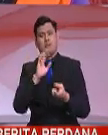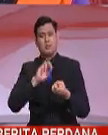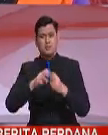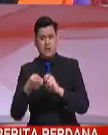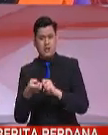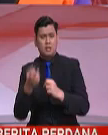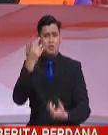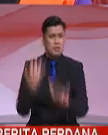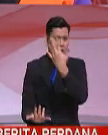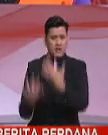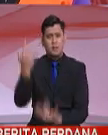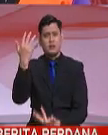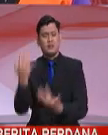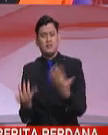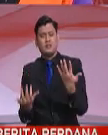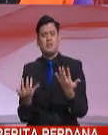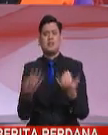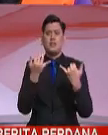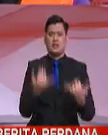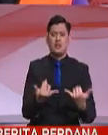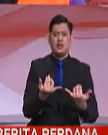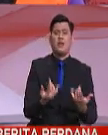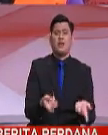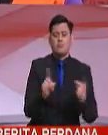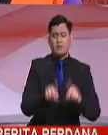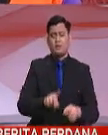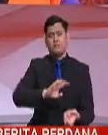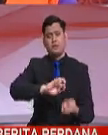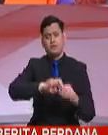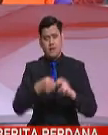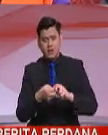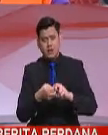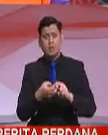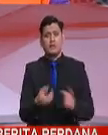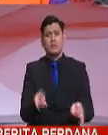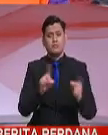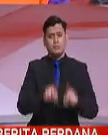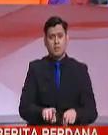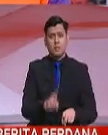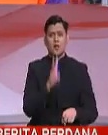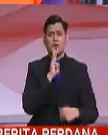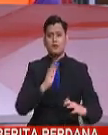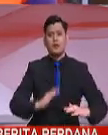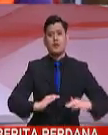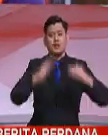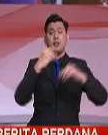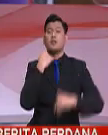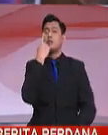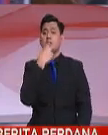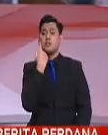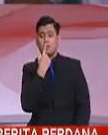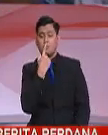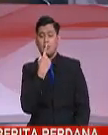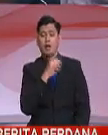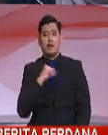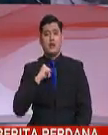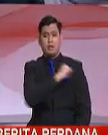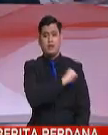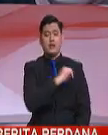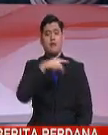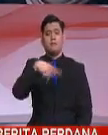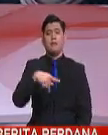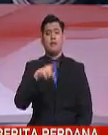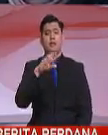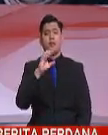ataupun sekarang ini bencana banjir. Jadi siapakah yang menganggotai PKOB ini? Yang